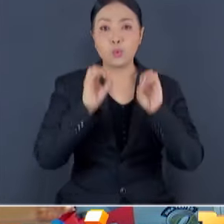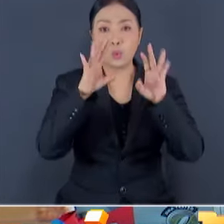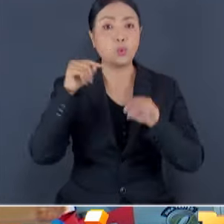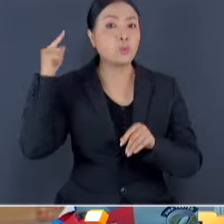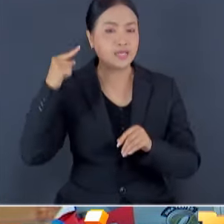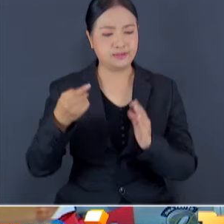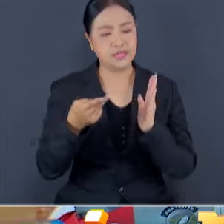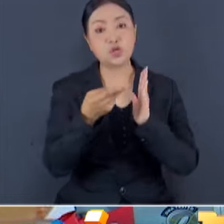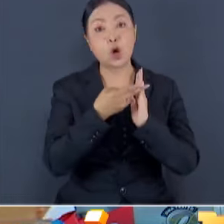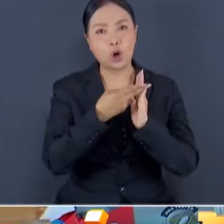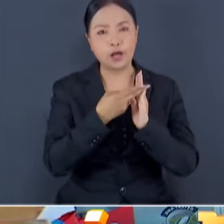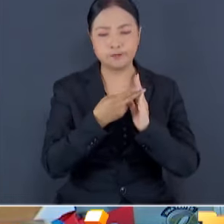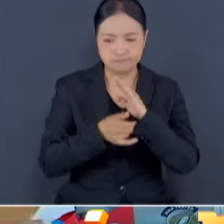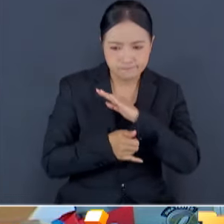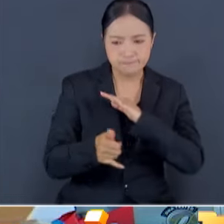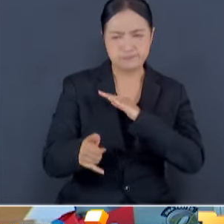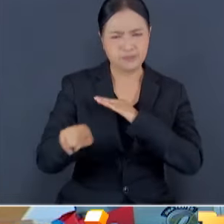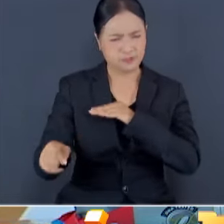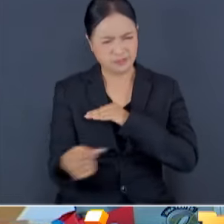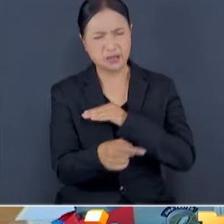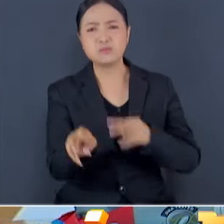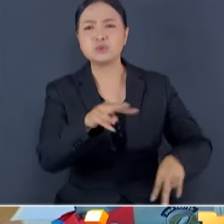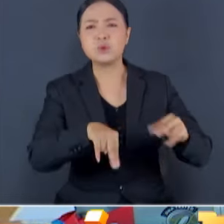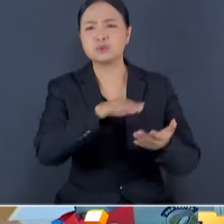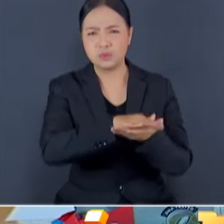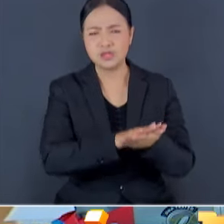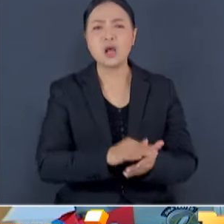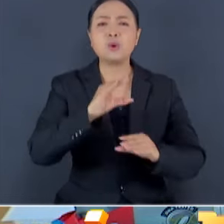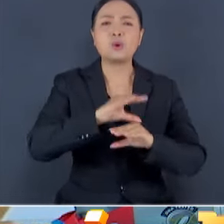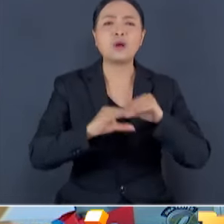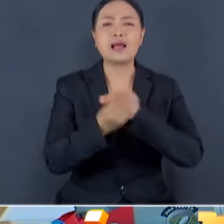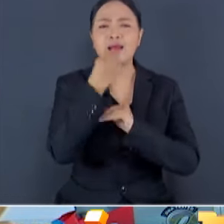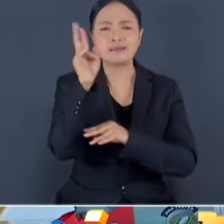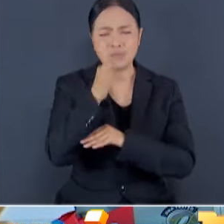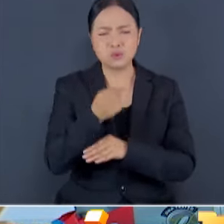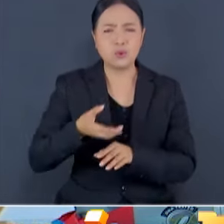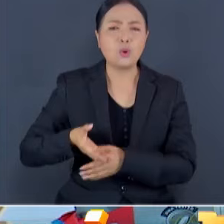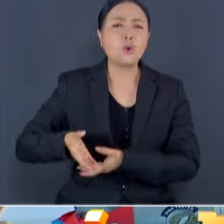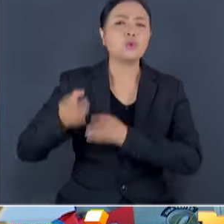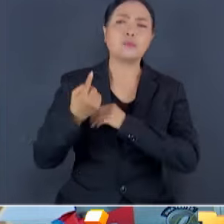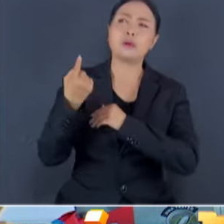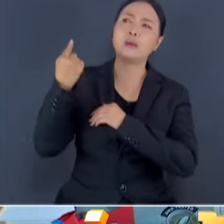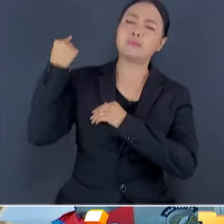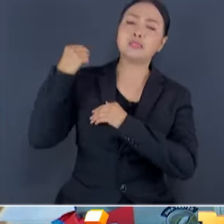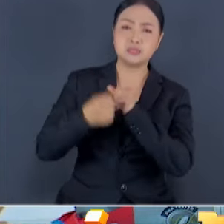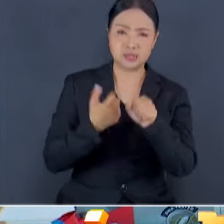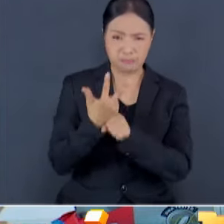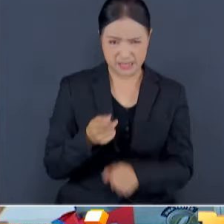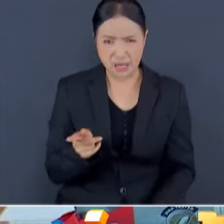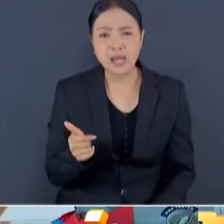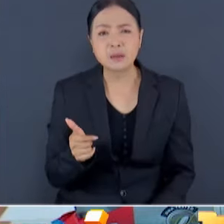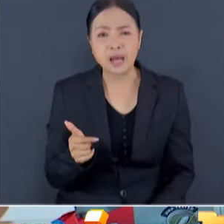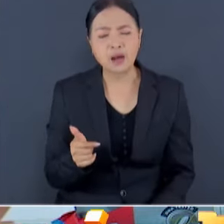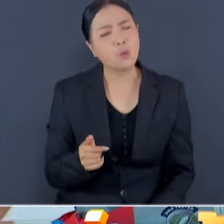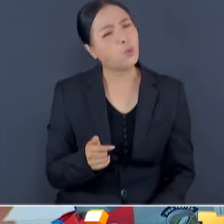ยื่นต่อปปชหนองคายเลยฮะบอกว่าให้มาตรวจสอบการใช้งบประมาณในโครงการอาหารกลางวันย้อนหลังไป 3ปีของโรงเรียนที่เธออยู่นี่เลย